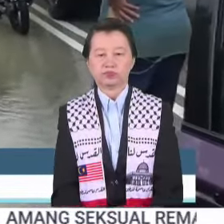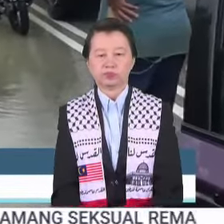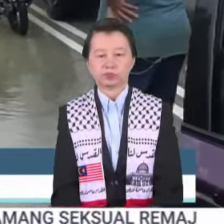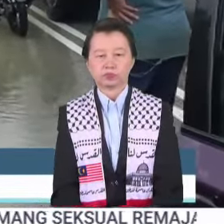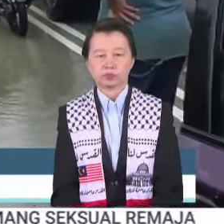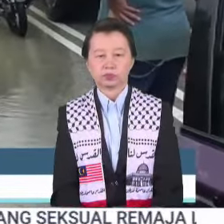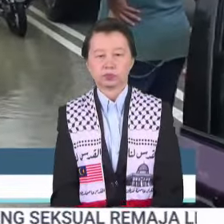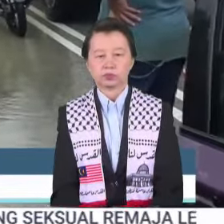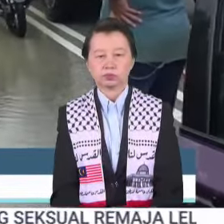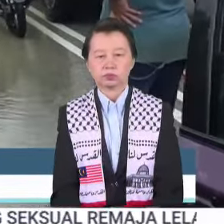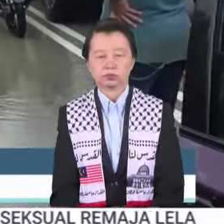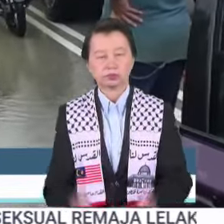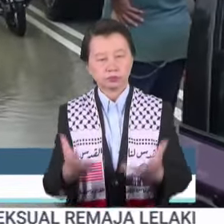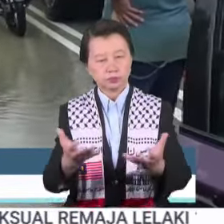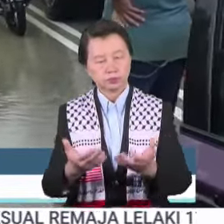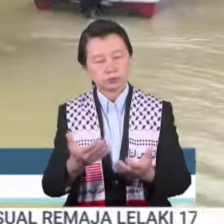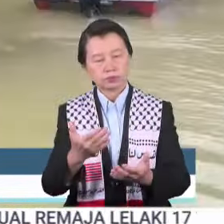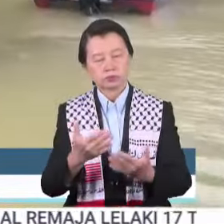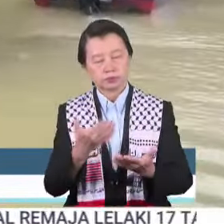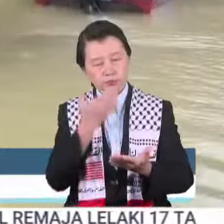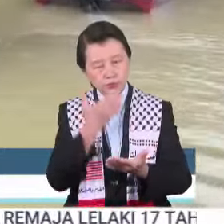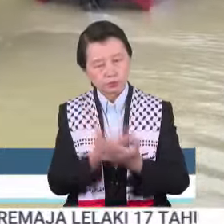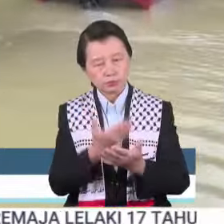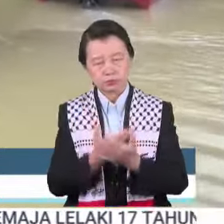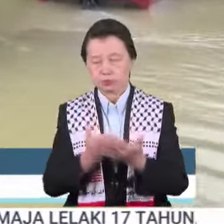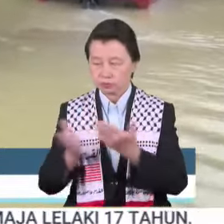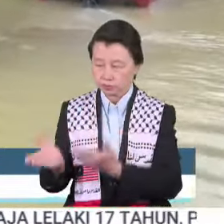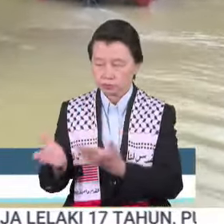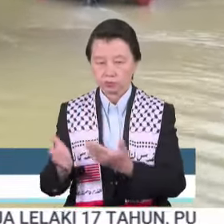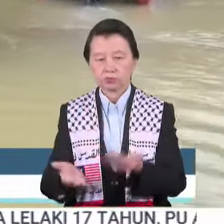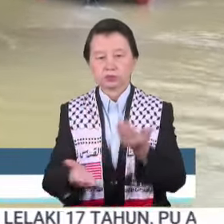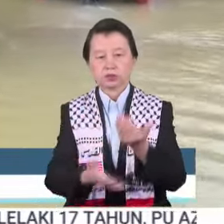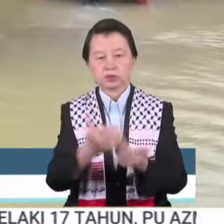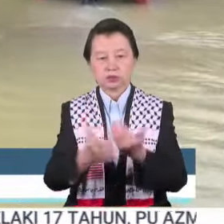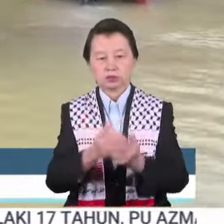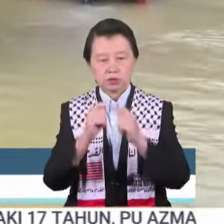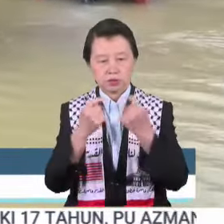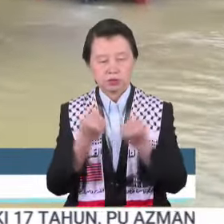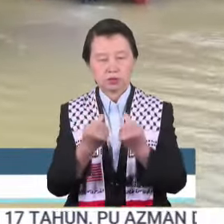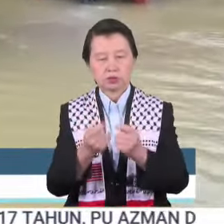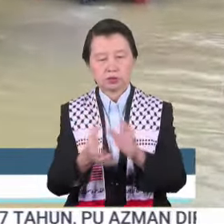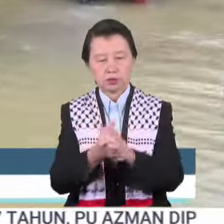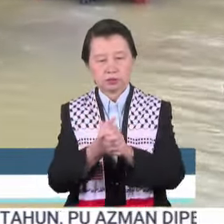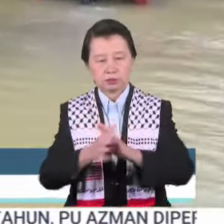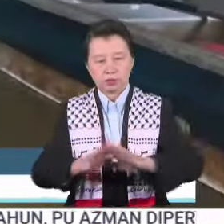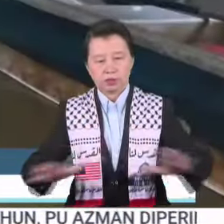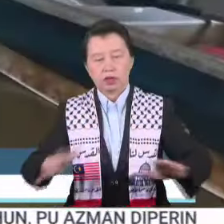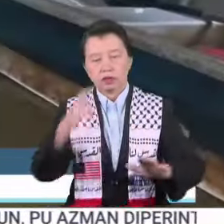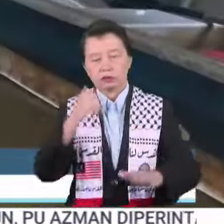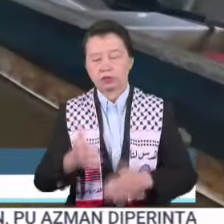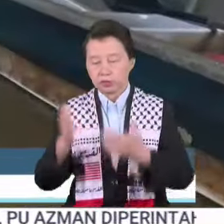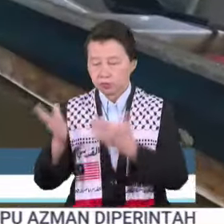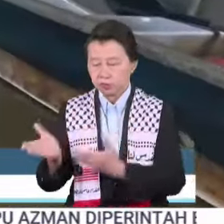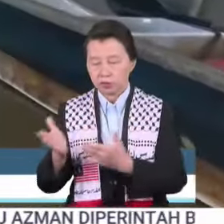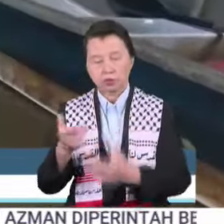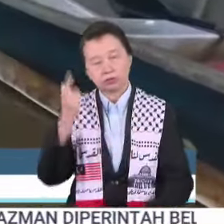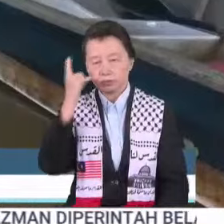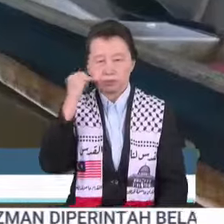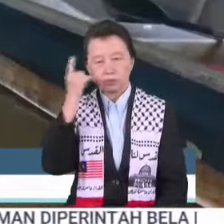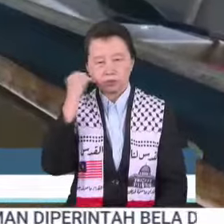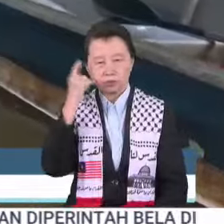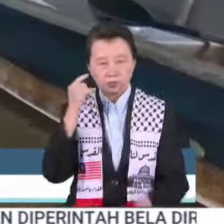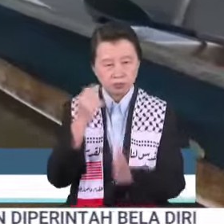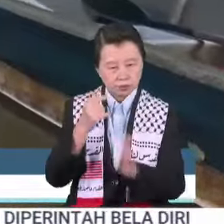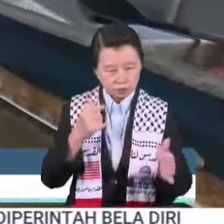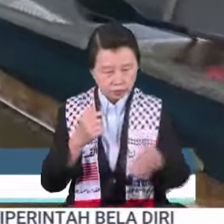berlaku Hasrat Murni mereka itu secara tidak langsung memudahkan pasukan penyelamat memandangkan mereka lebih Arif dengan